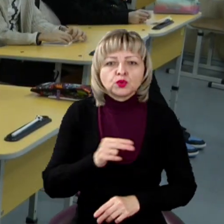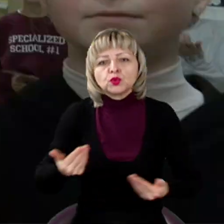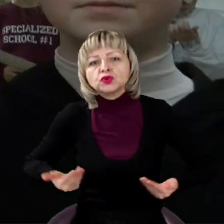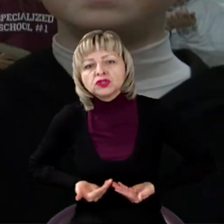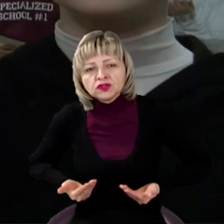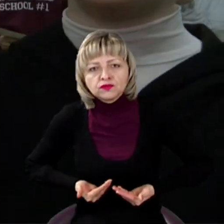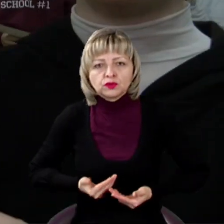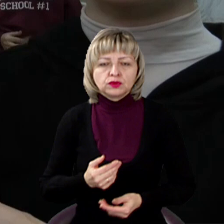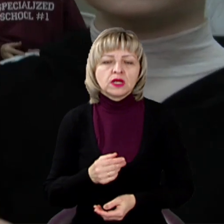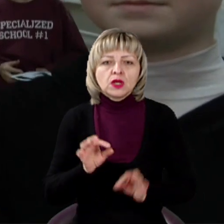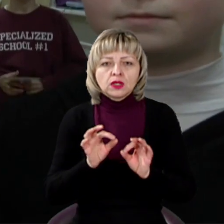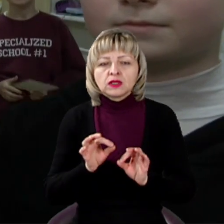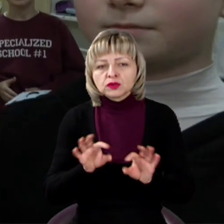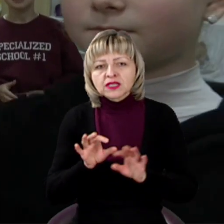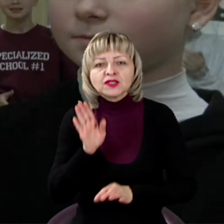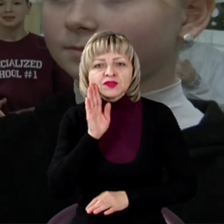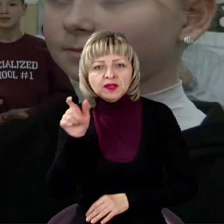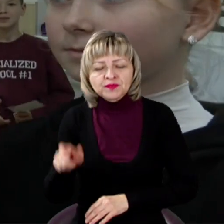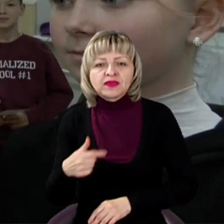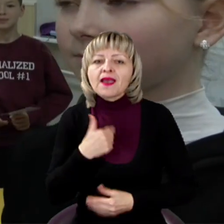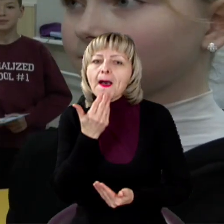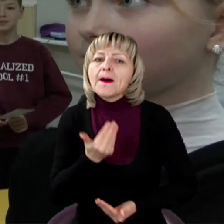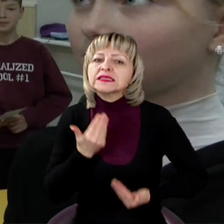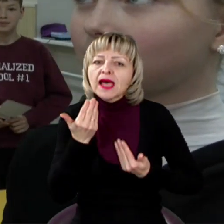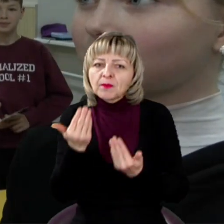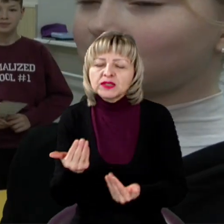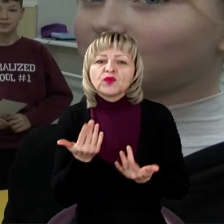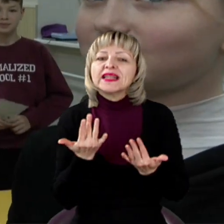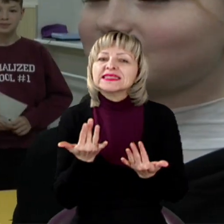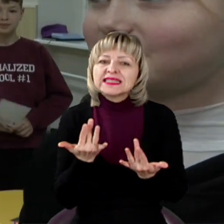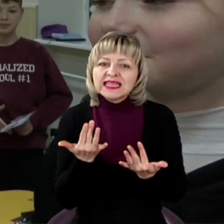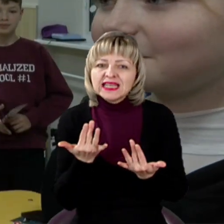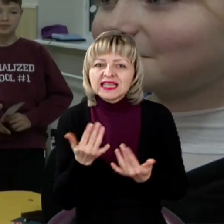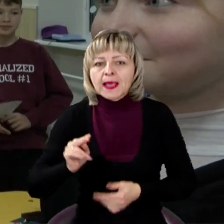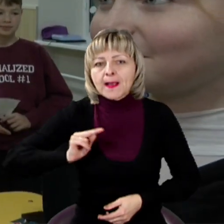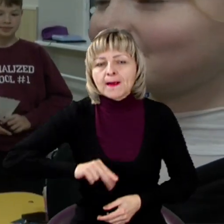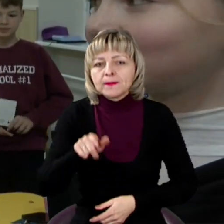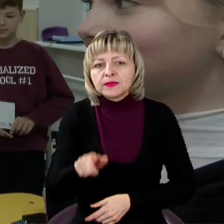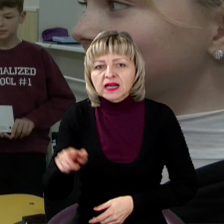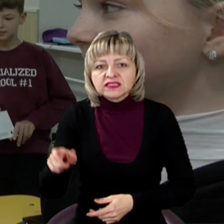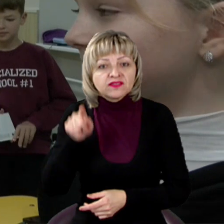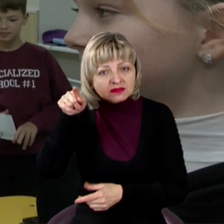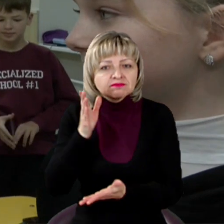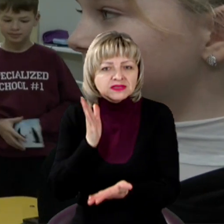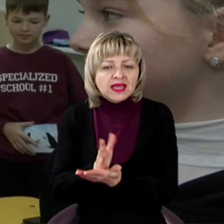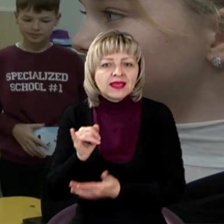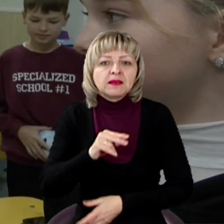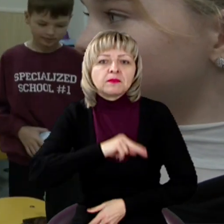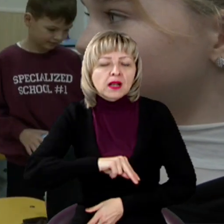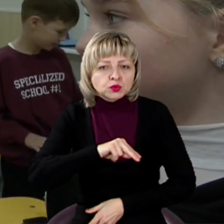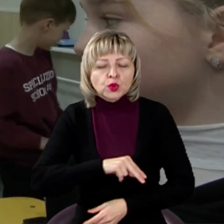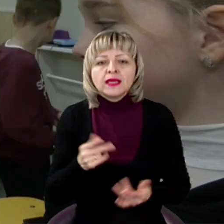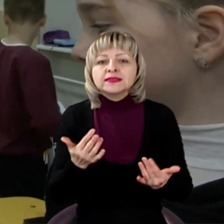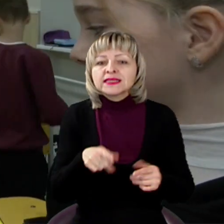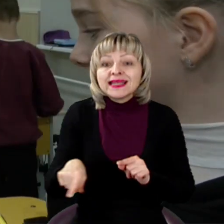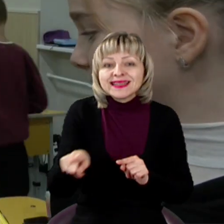«Академік Вернацький», каже школярка Софія Обштир. Я запитувала, скільки працівників працює і скільки